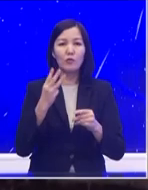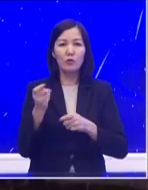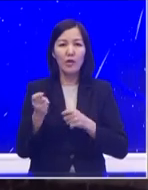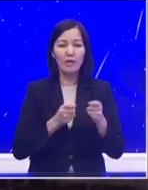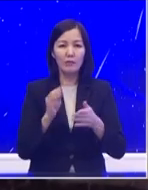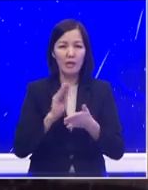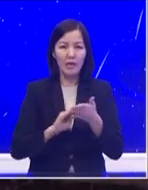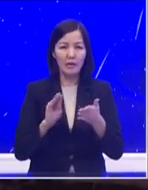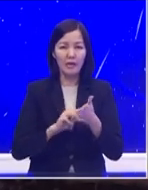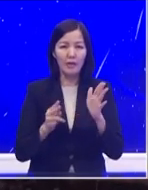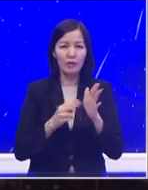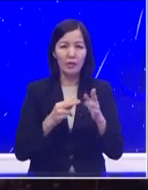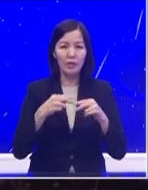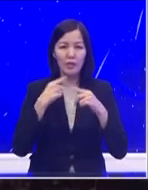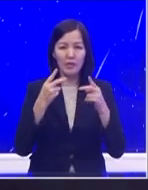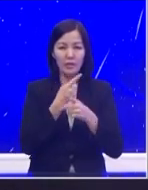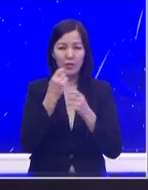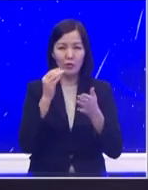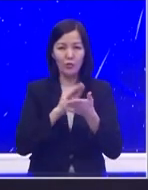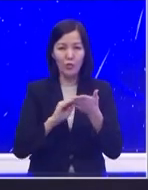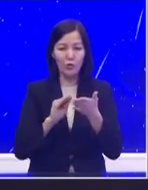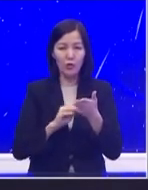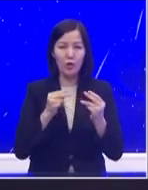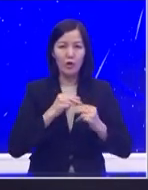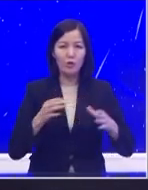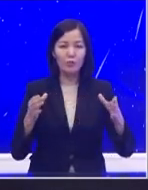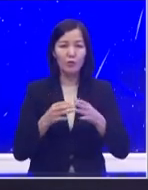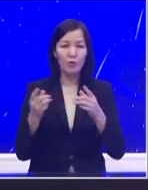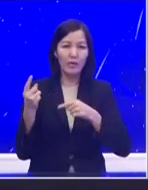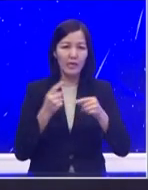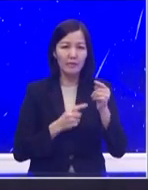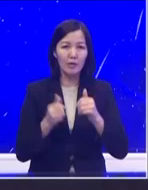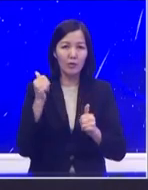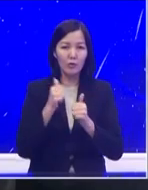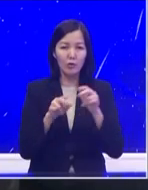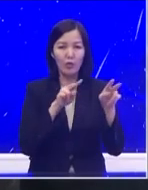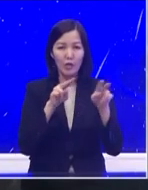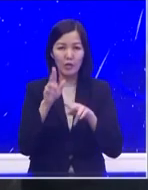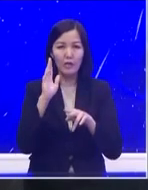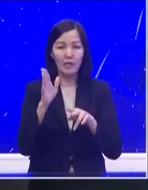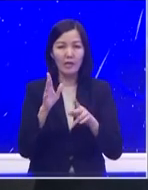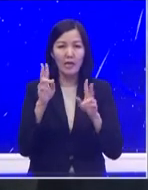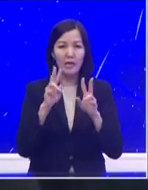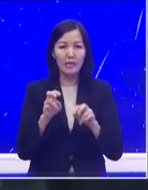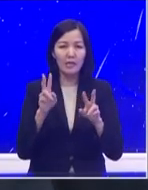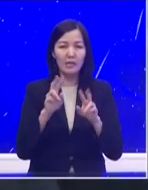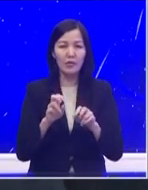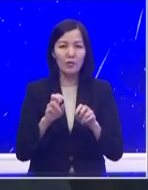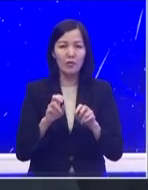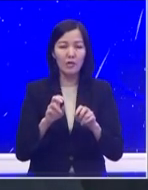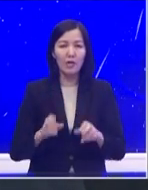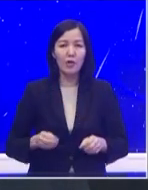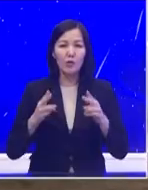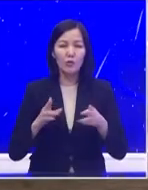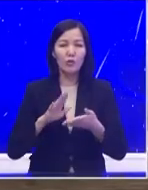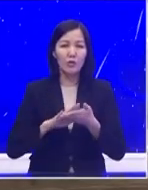әкімшілік хаттама, 7 ескерту толтырылды. Жұмыс тобы кәсіпкерлік нысандарын күнделікті қадағалауға алмақ. Тексерушілер төтенше